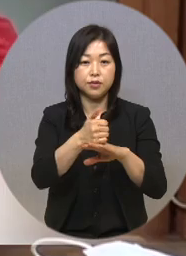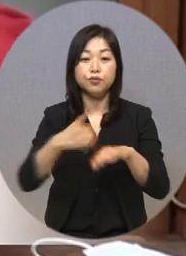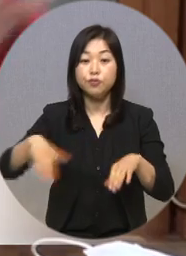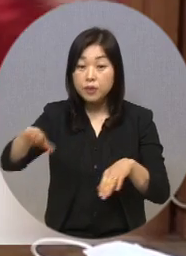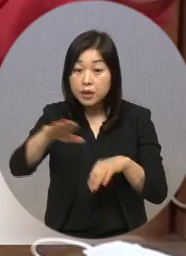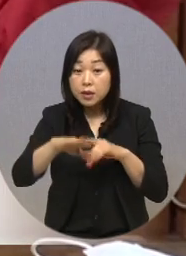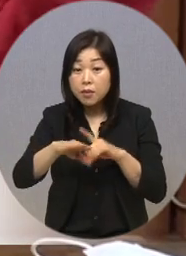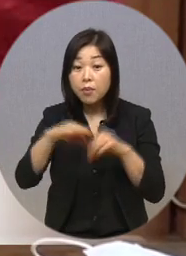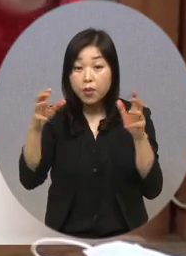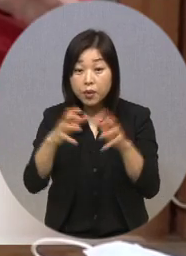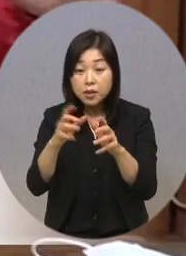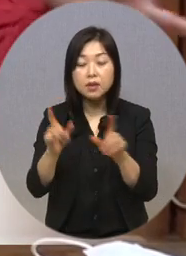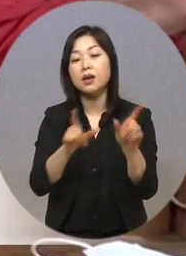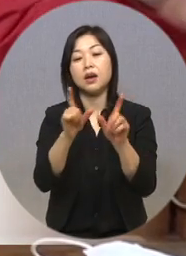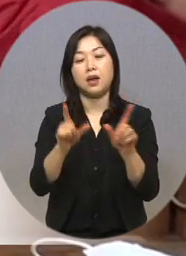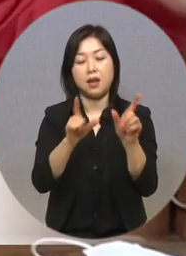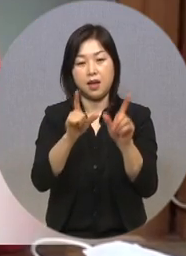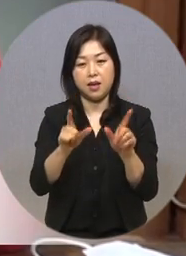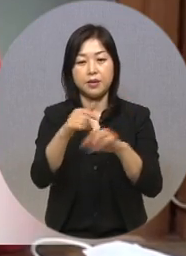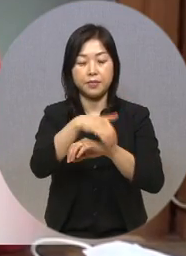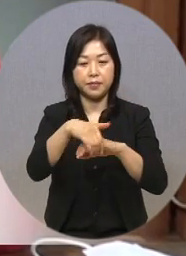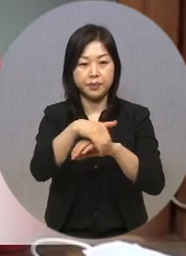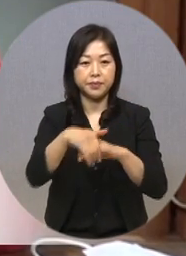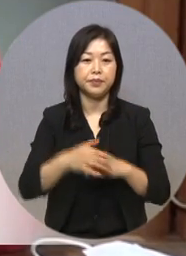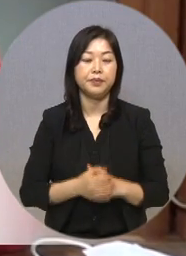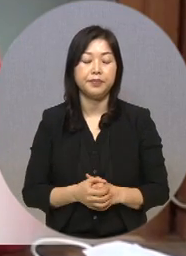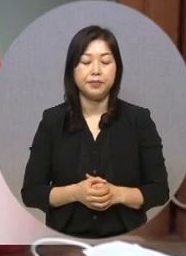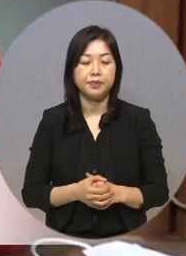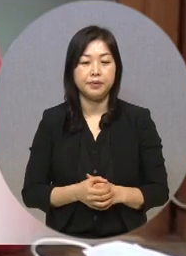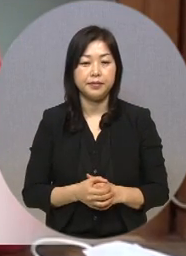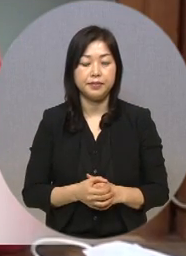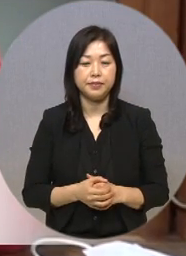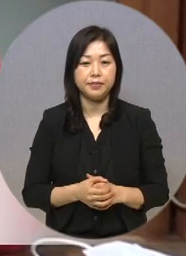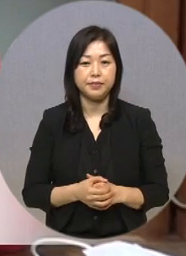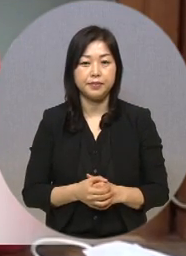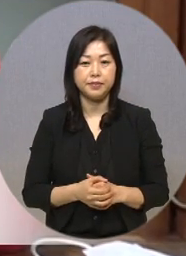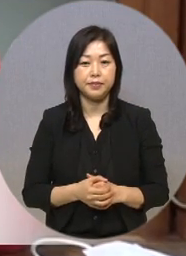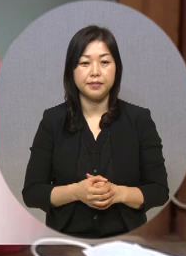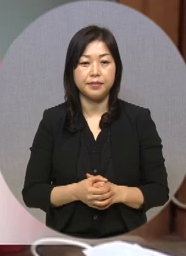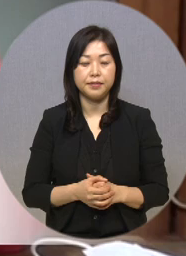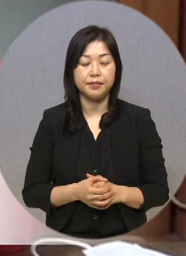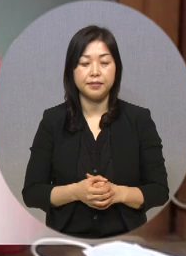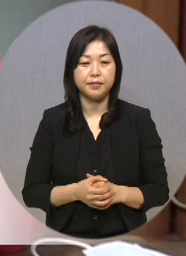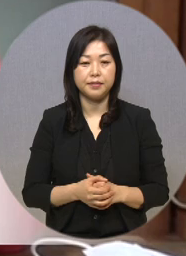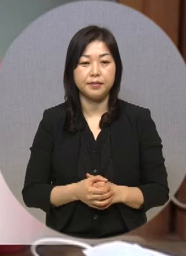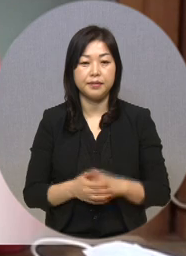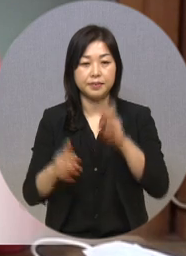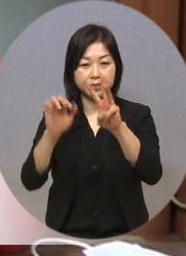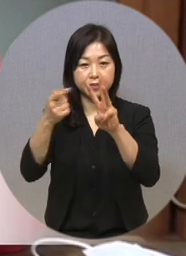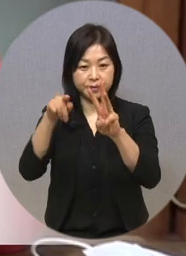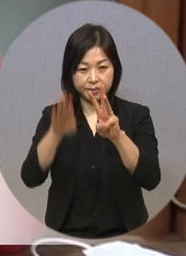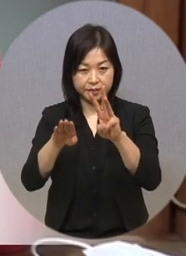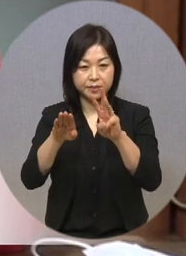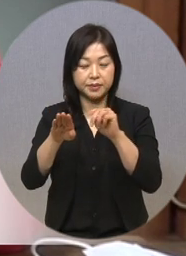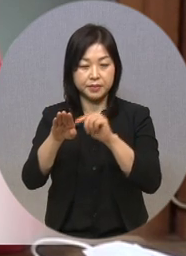하나의 집단 거주를 하려고 했어요. 그래서 최소한 한 상급 이하